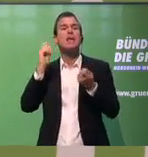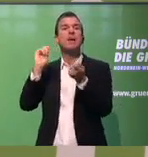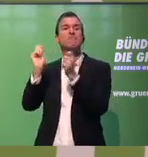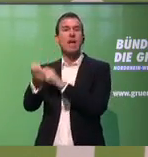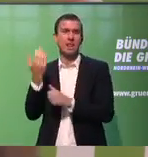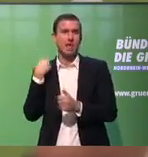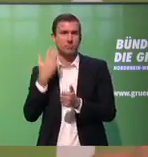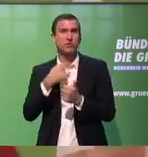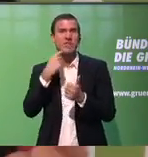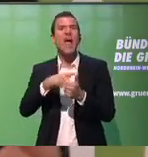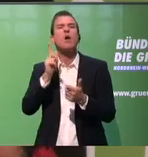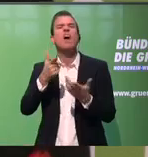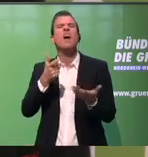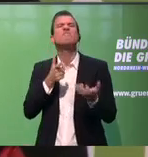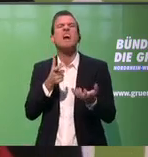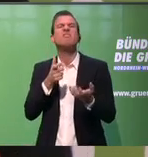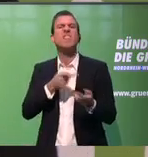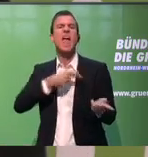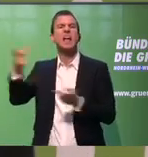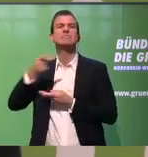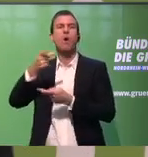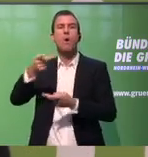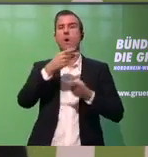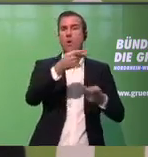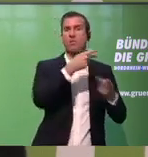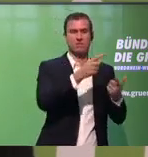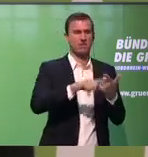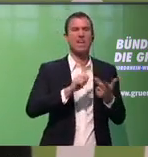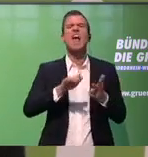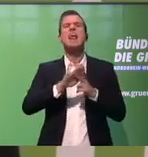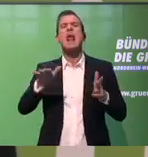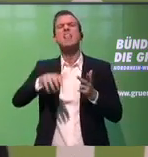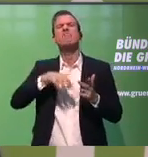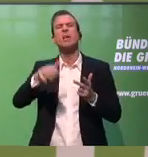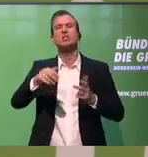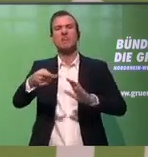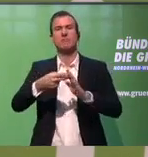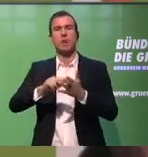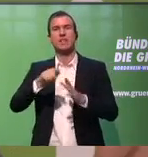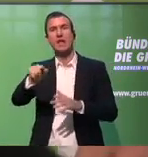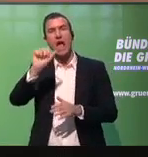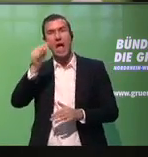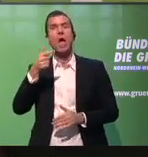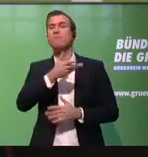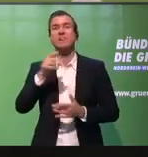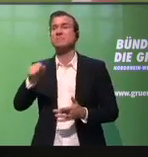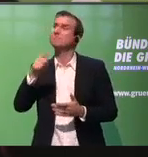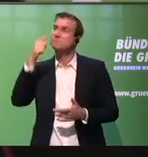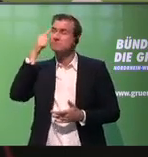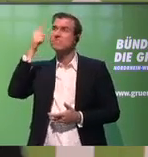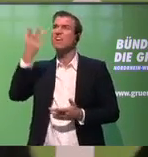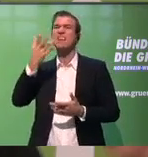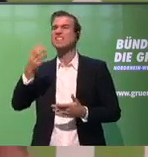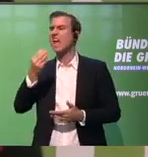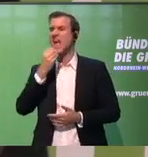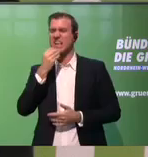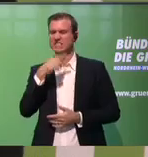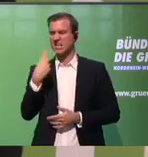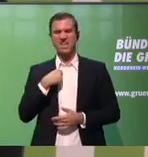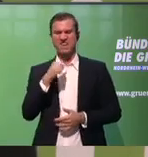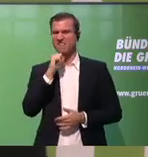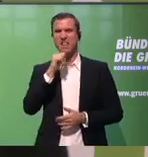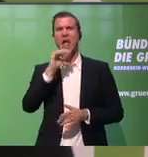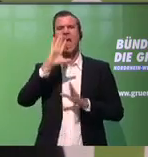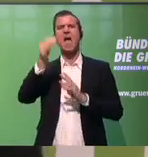dazu gehören aber auch Waffenexporte, dazu gehört eine Landwirtschaftspolitik, die gerade darauf aussitzt, dass alles, was wir nicht essen wollen,